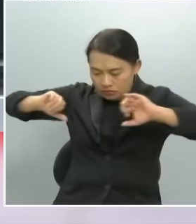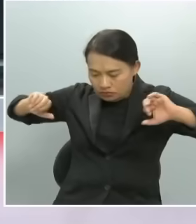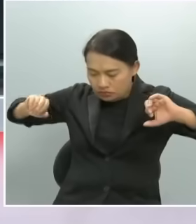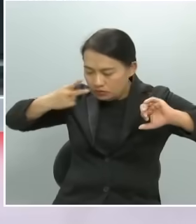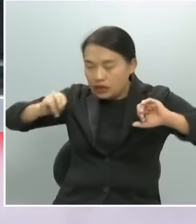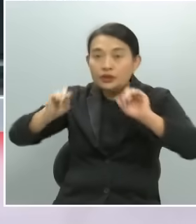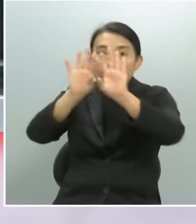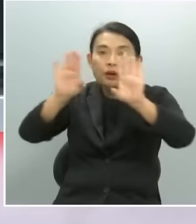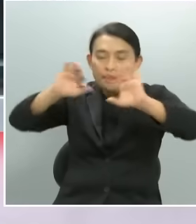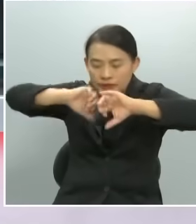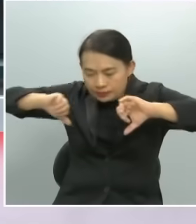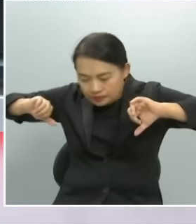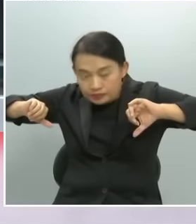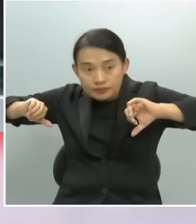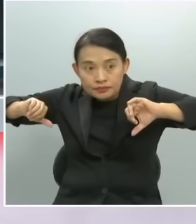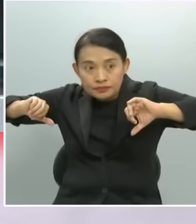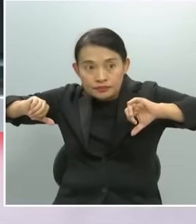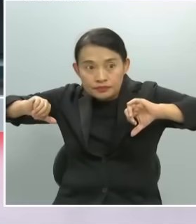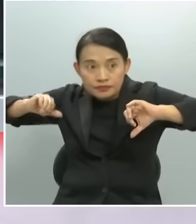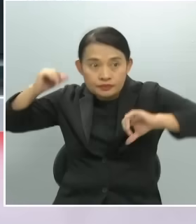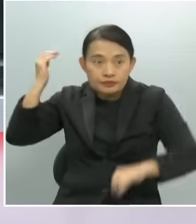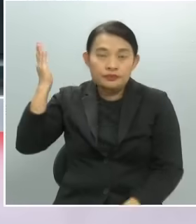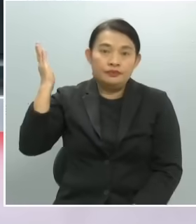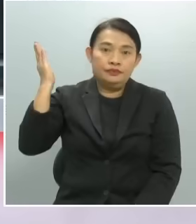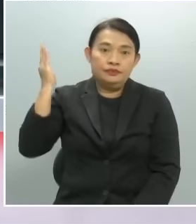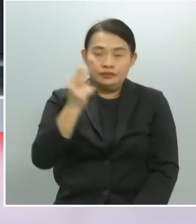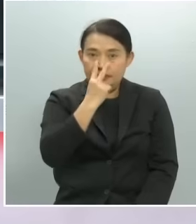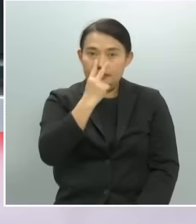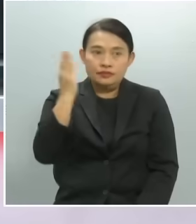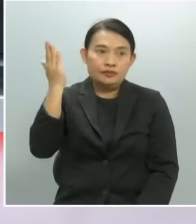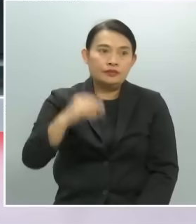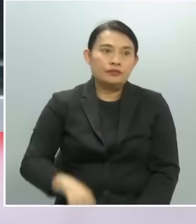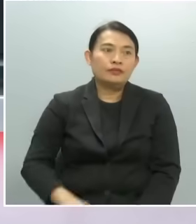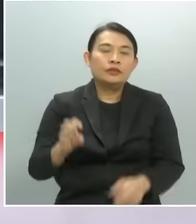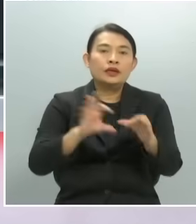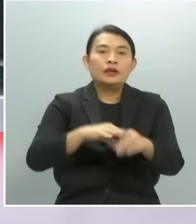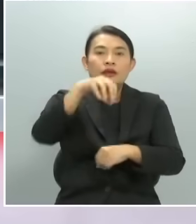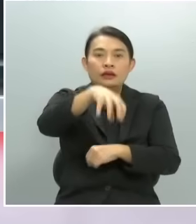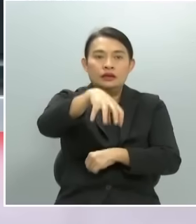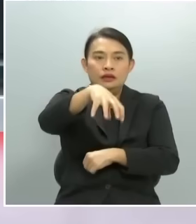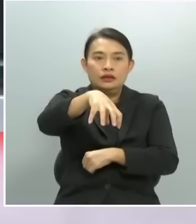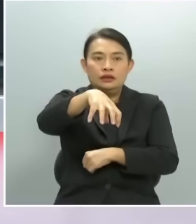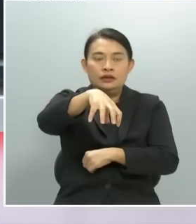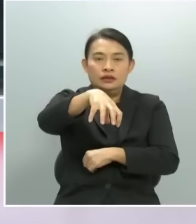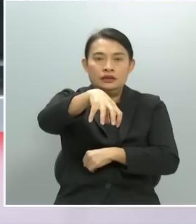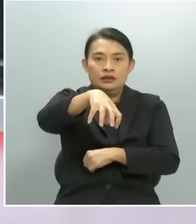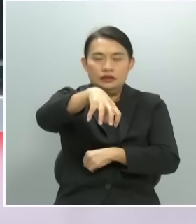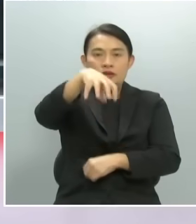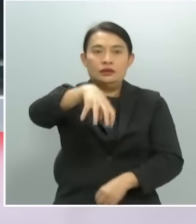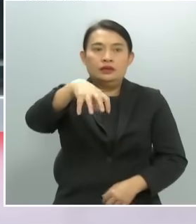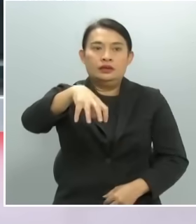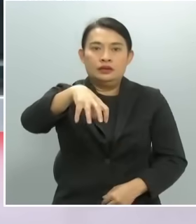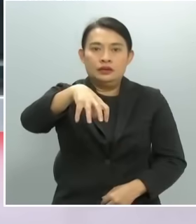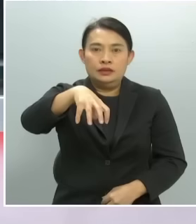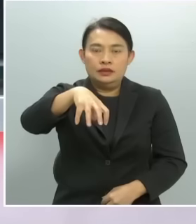ไปเจอนี่แหละฮะนี่ๆเห็นมั้ยฮะข้างหลังผมเนี่ยศาลพระภูมินะคุณผู้ชมครับนี่ตั้งอยู่ข้างหลังผมนี่เห็น